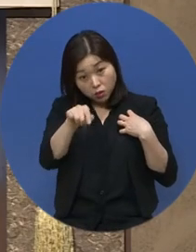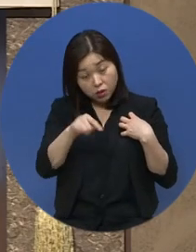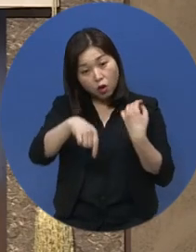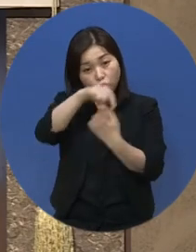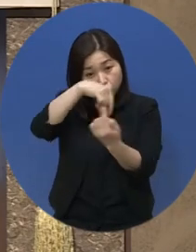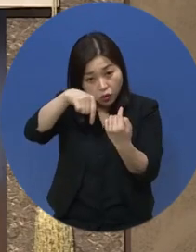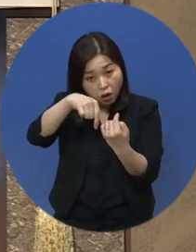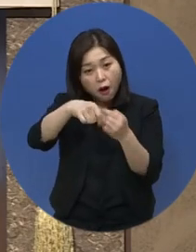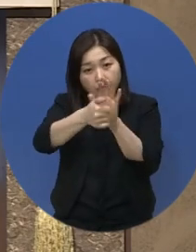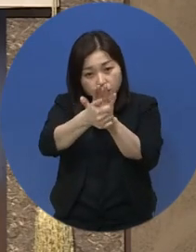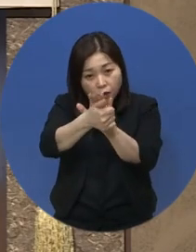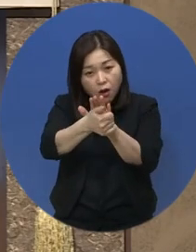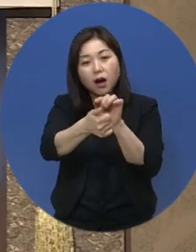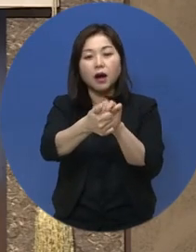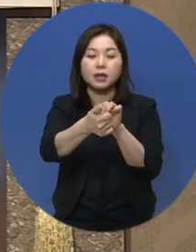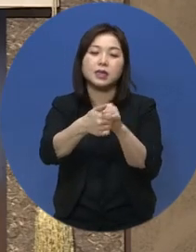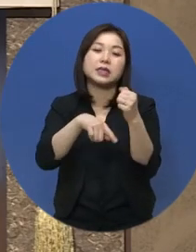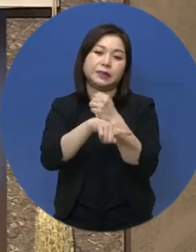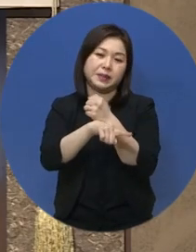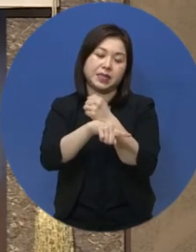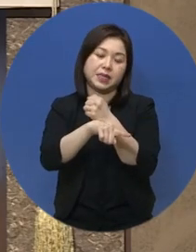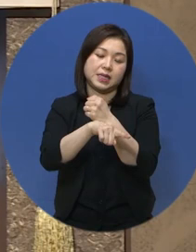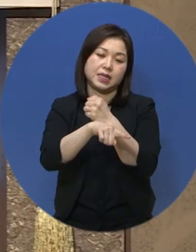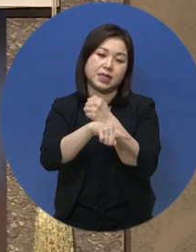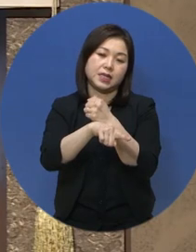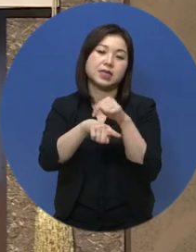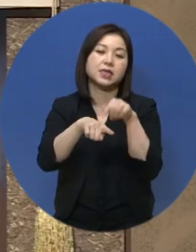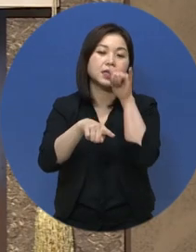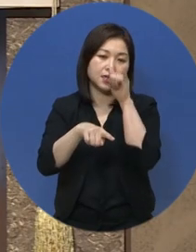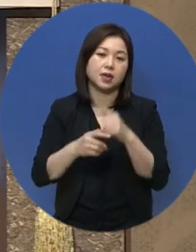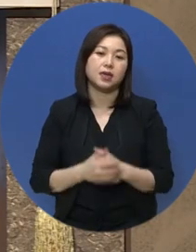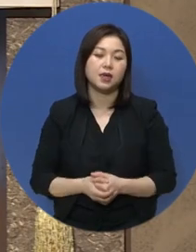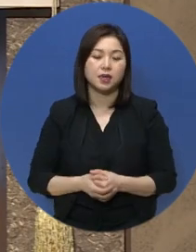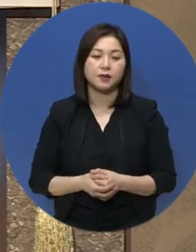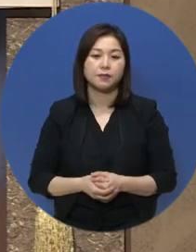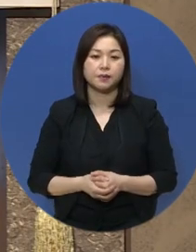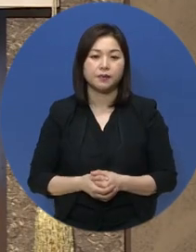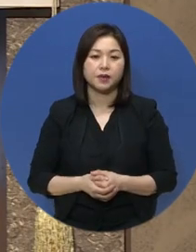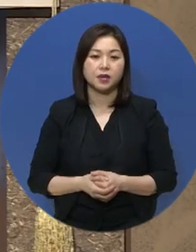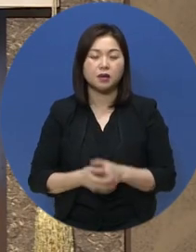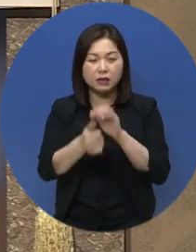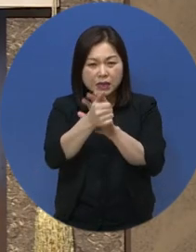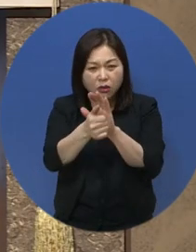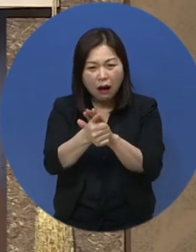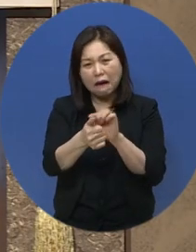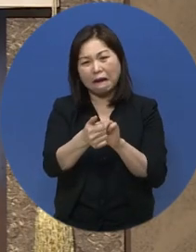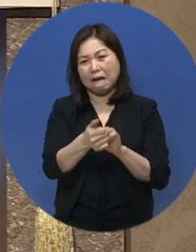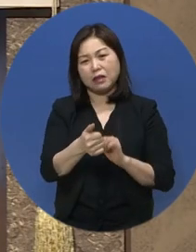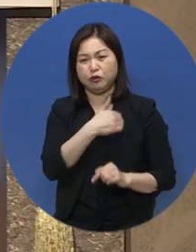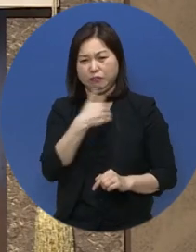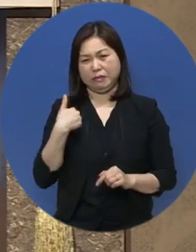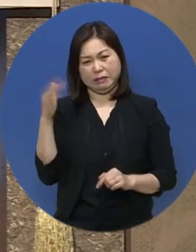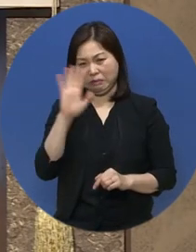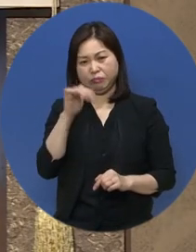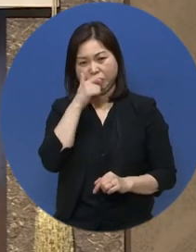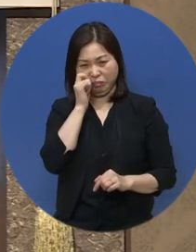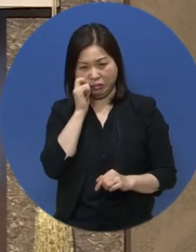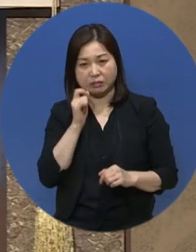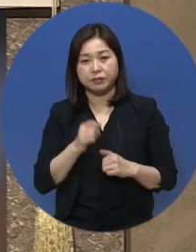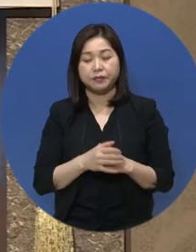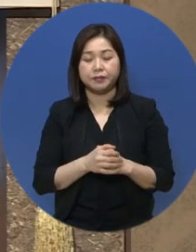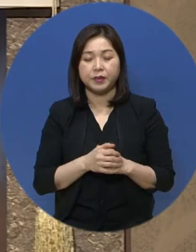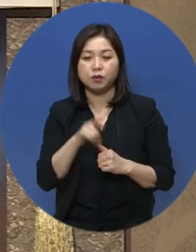데 보조해 주려고 했던 것이다 라는 개념이 좀 강해요. 그래서 그렇다 보니까 지원이 좀 박한 상황이고 네. 이것을 극복하기